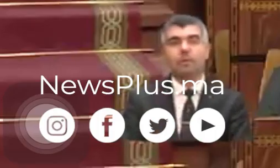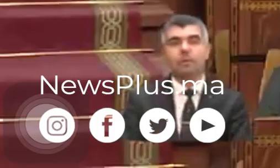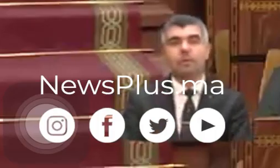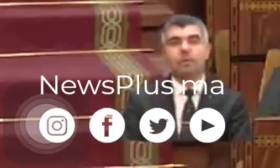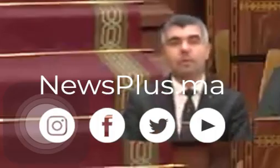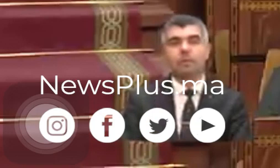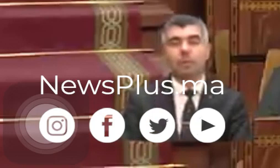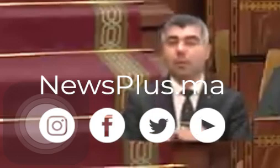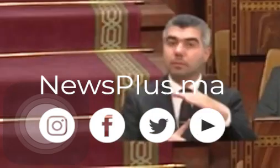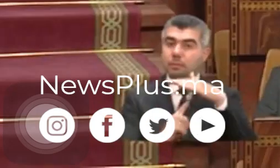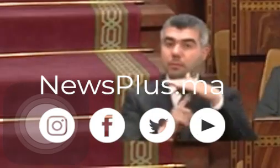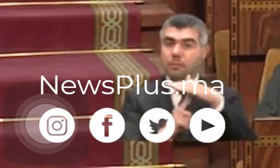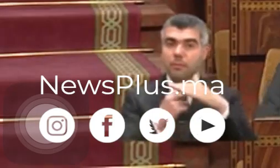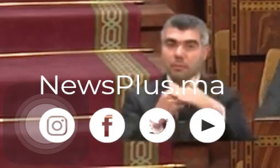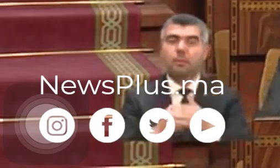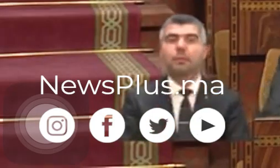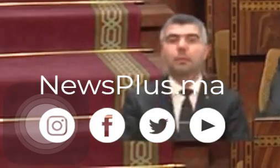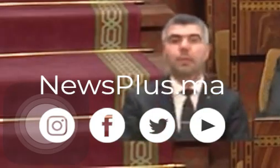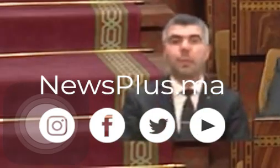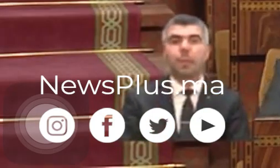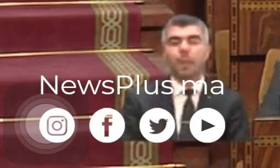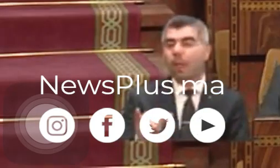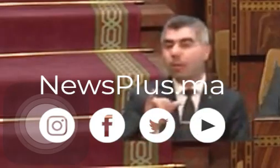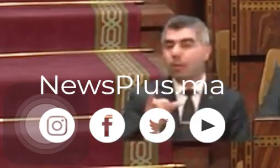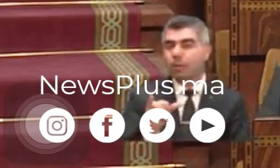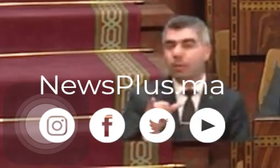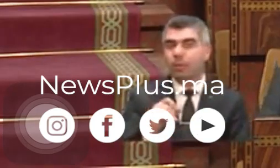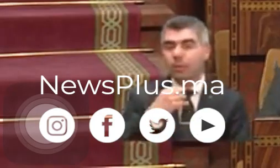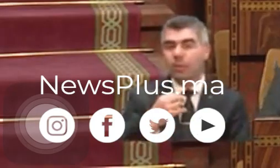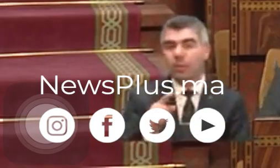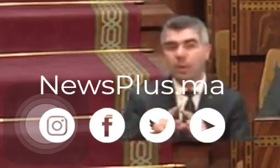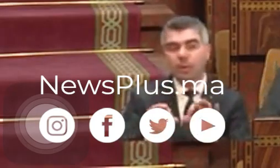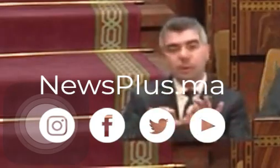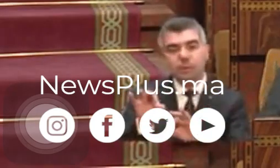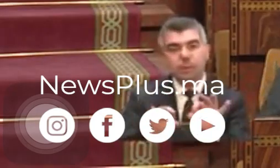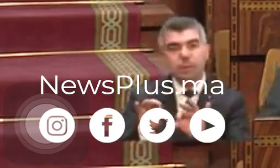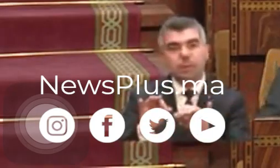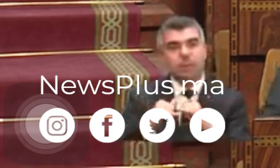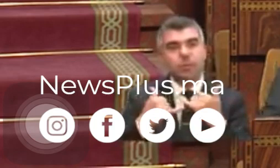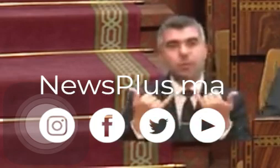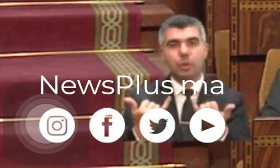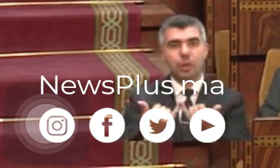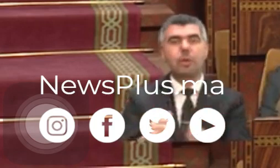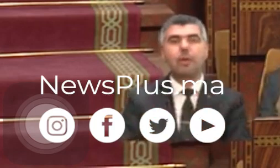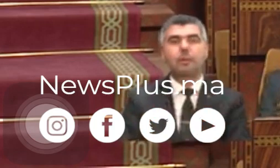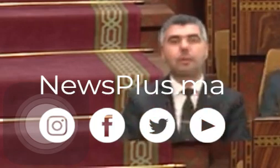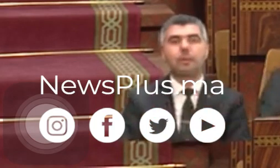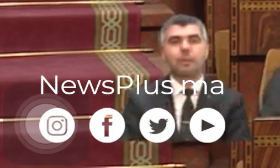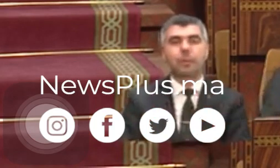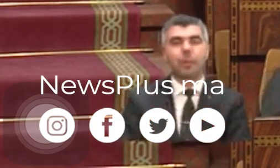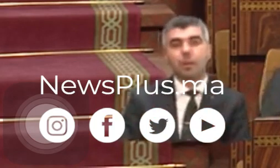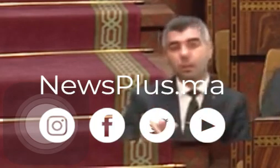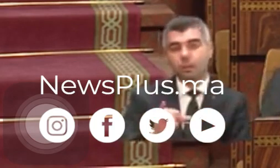كنتكلموا في هذه نقطة نظام كتتعلق بالسير ديال هذه الجلسة. السير ديال هذه الجلسة